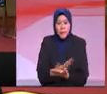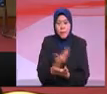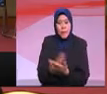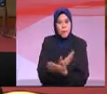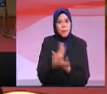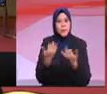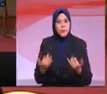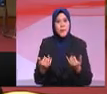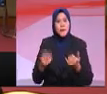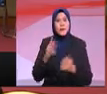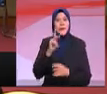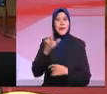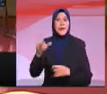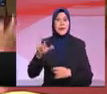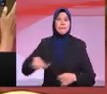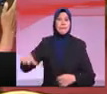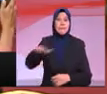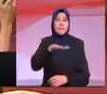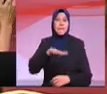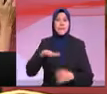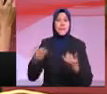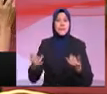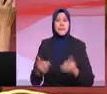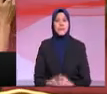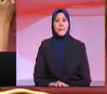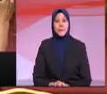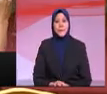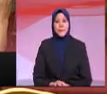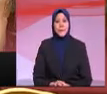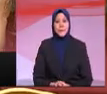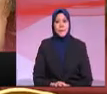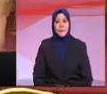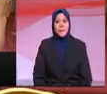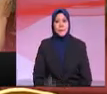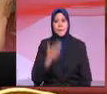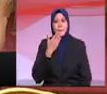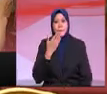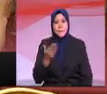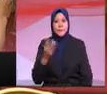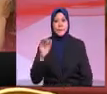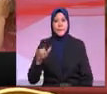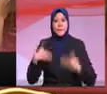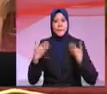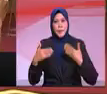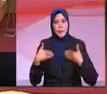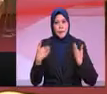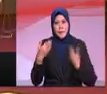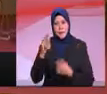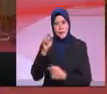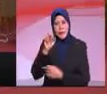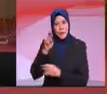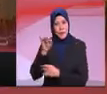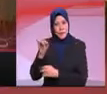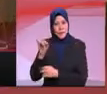kita laksanakan di Lembah Kelang. Terima kasih Yang Berbahagia Tan Sri DG,